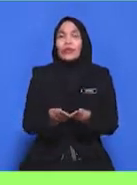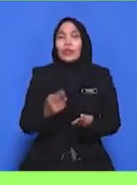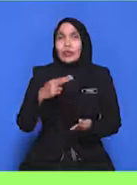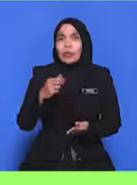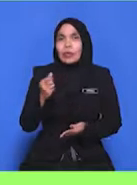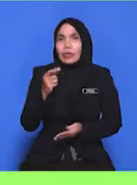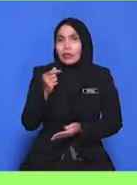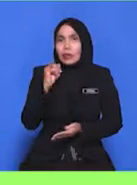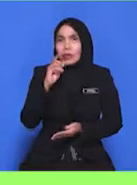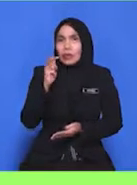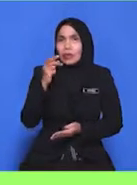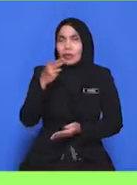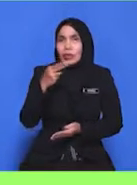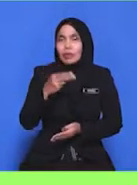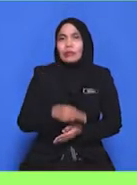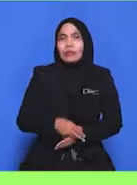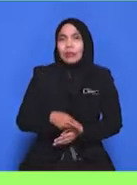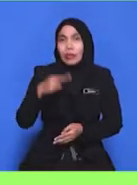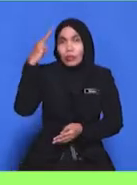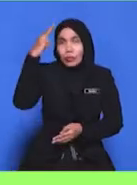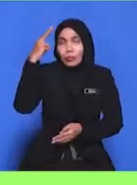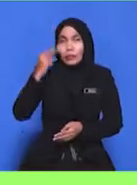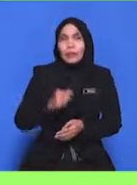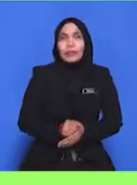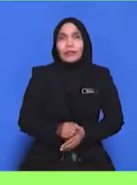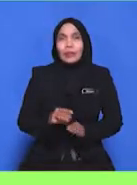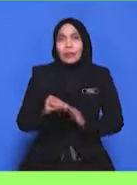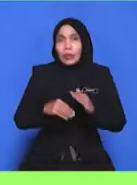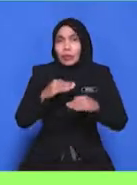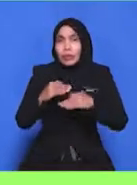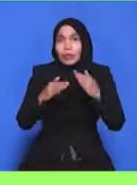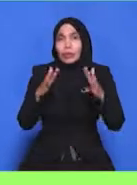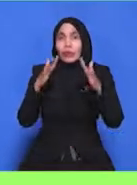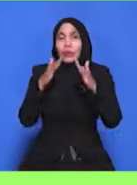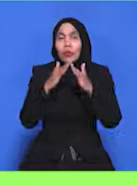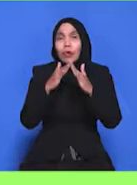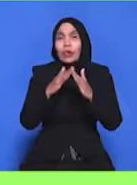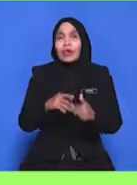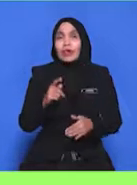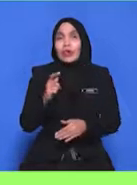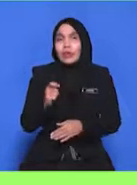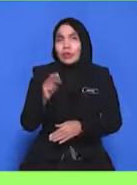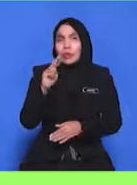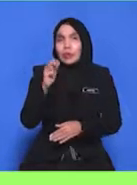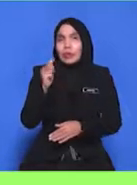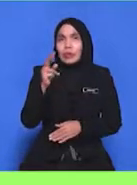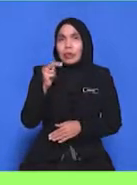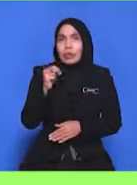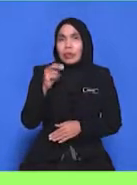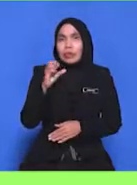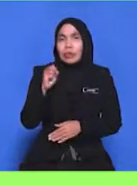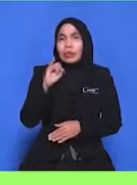Rasulullah sallallahu alaihi wasallam. Membina rumah transit untuk para pedagang berhenti